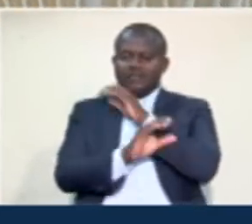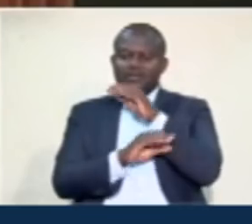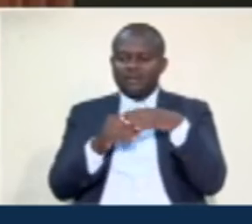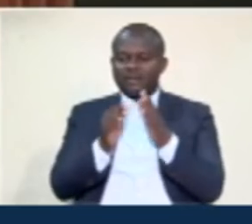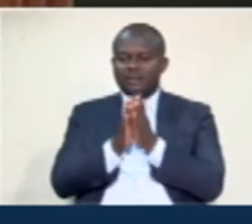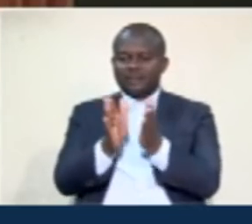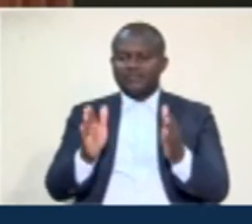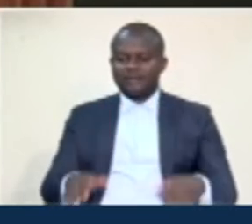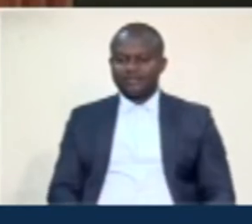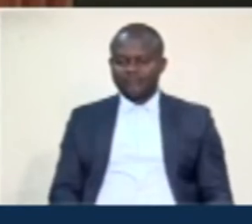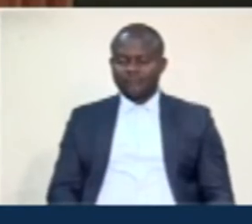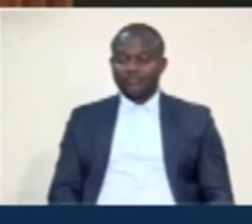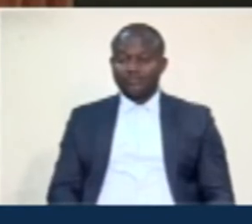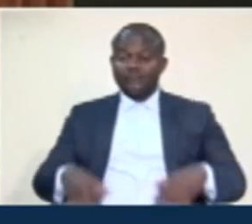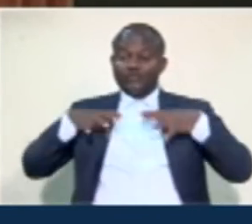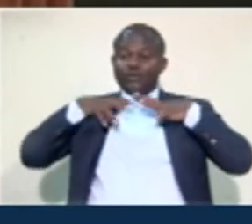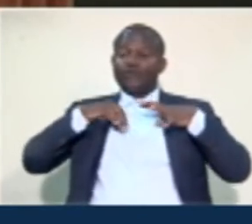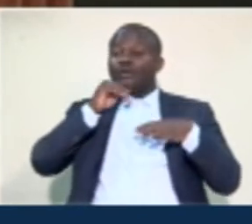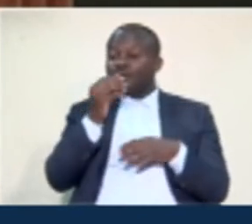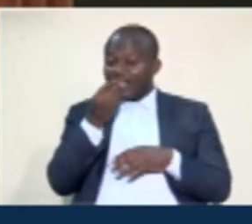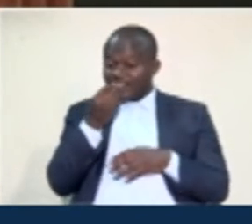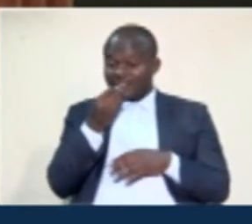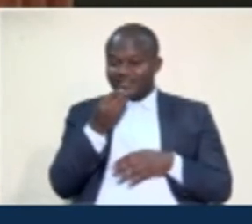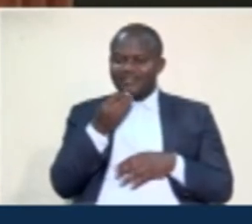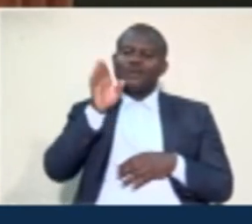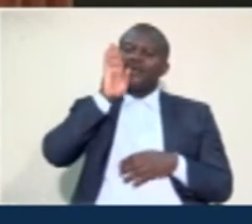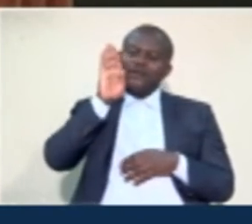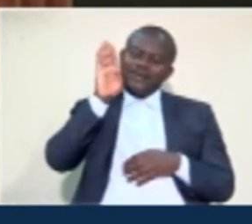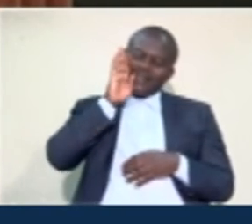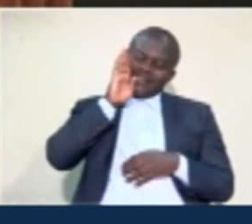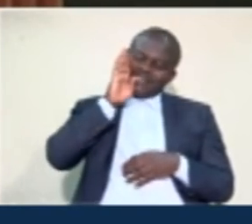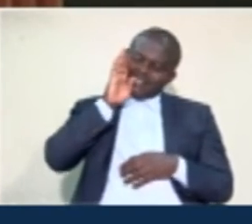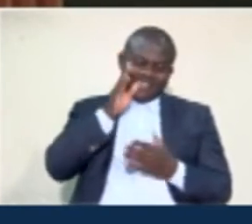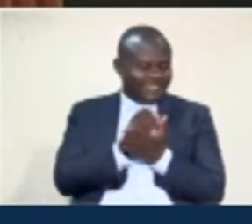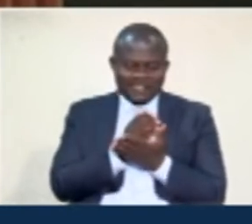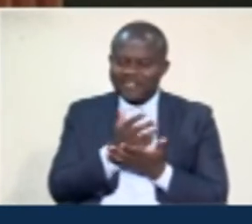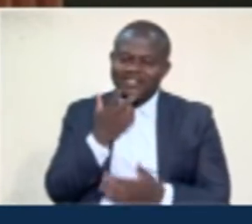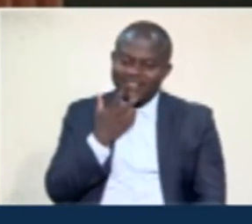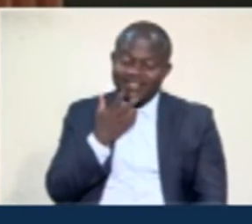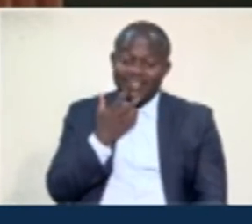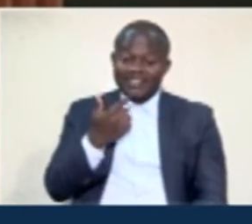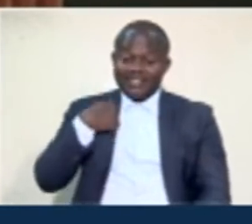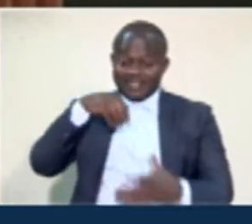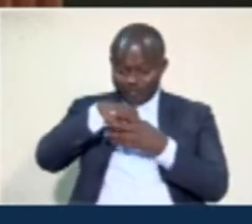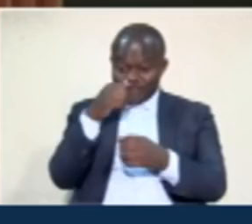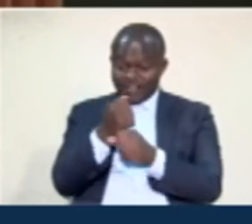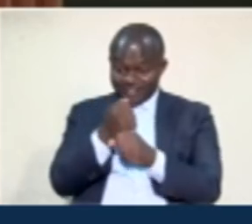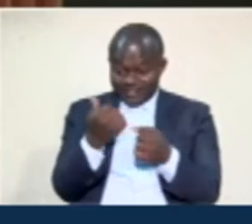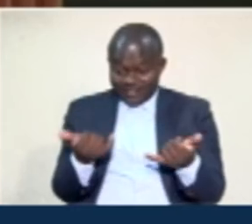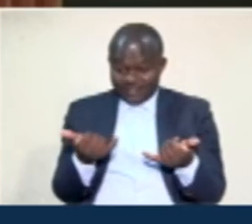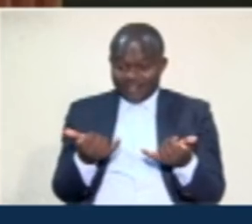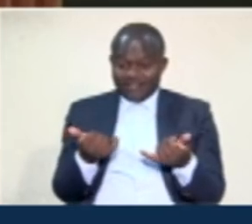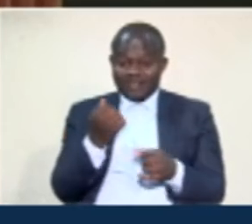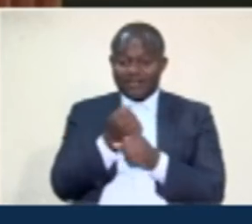rusange. Uraruhuka utaretse kurya. Urabeshya. Ndi mu kazi.